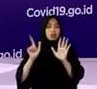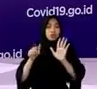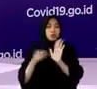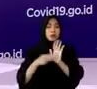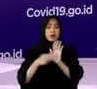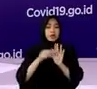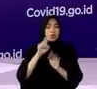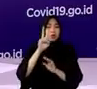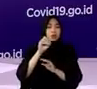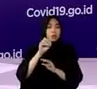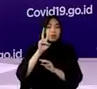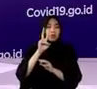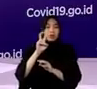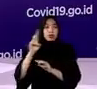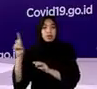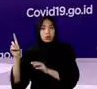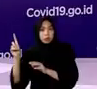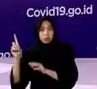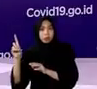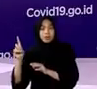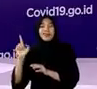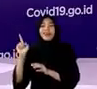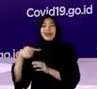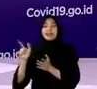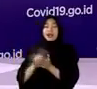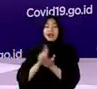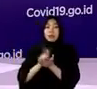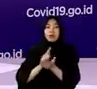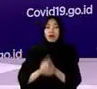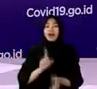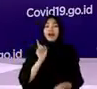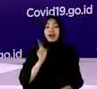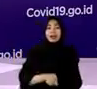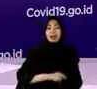2021, diketahui bahwa telah sebanyak